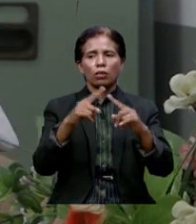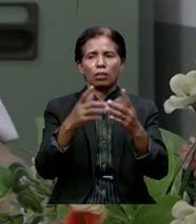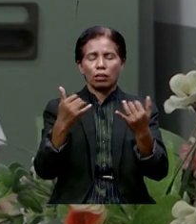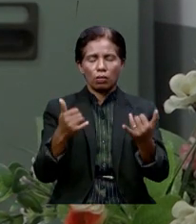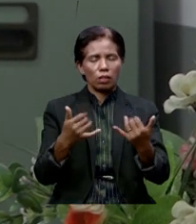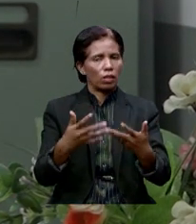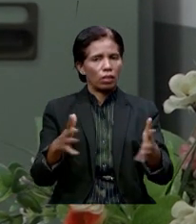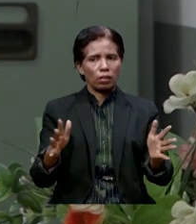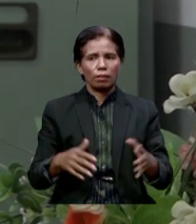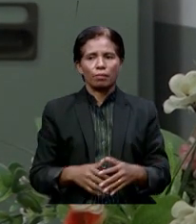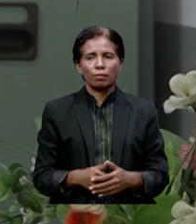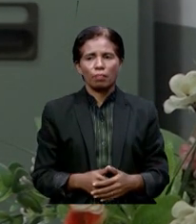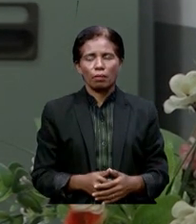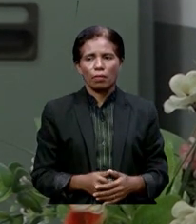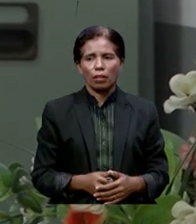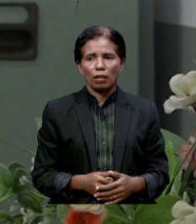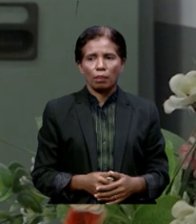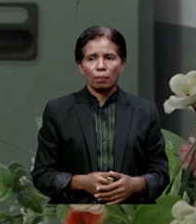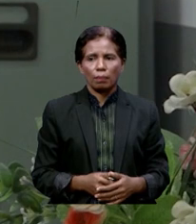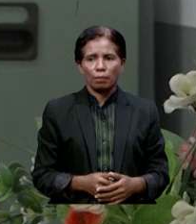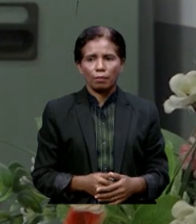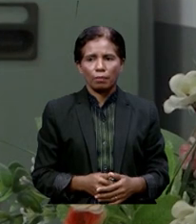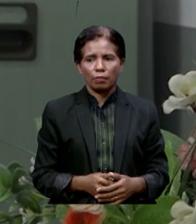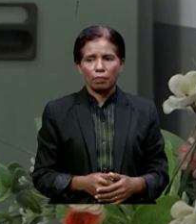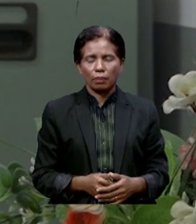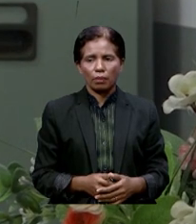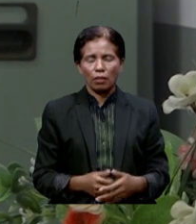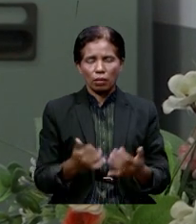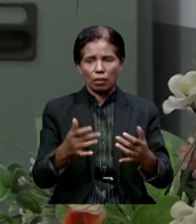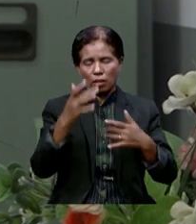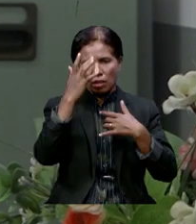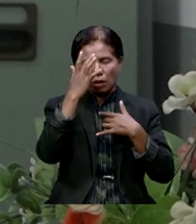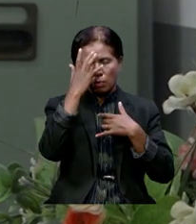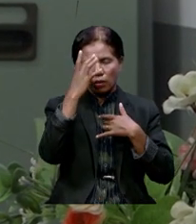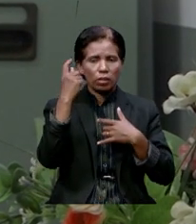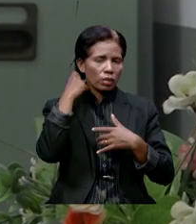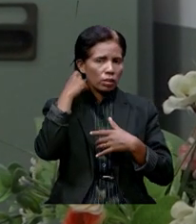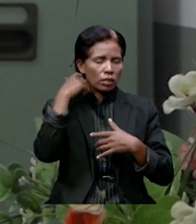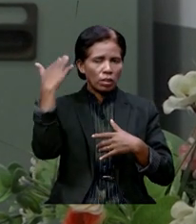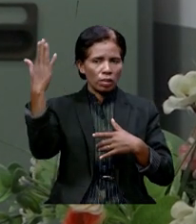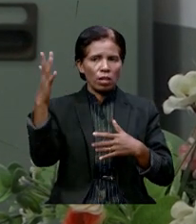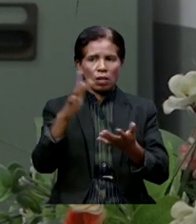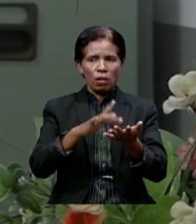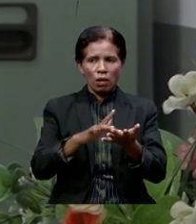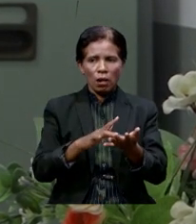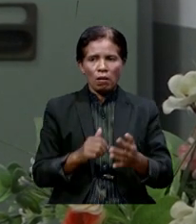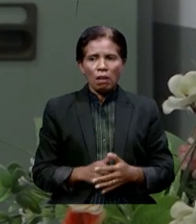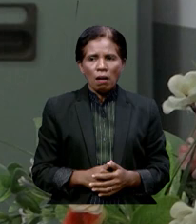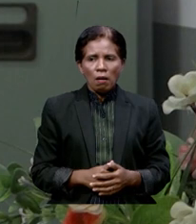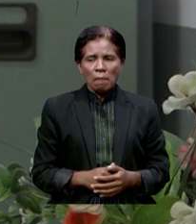iya agora ba ay pertensang ba ya ay mor saya dah ya